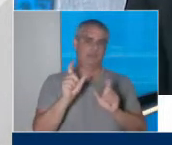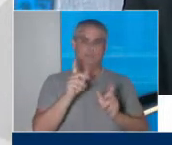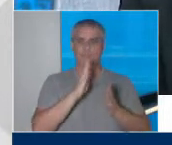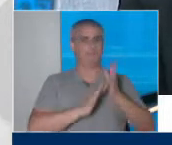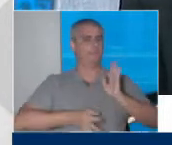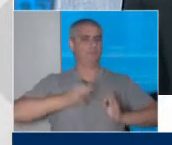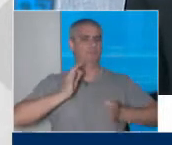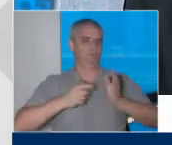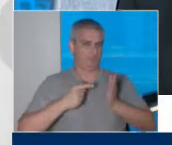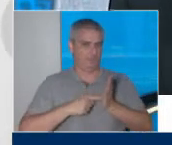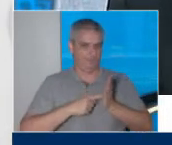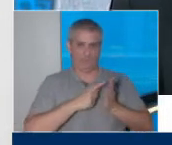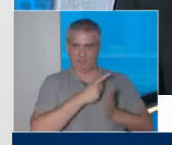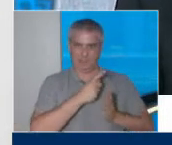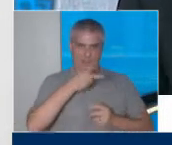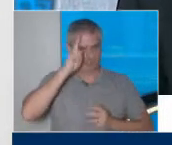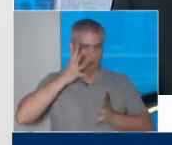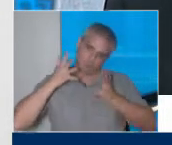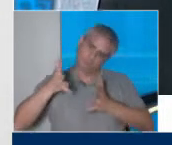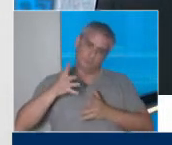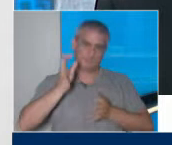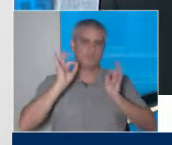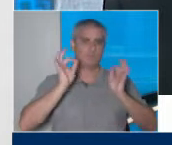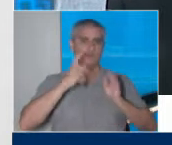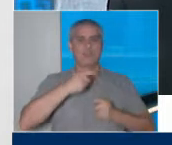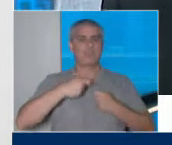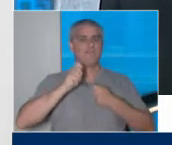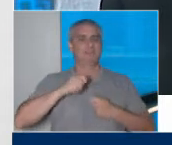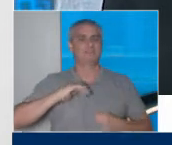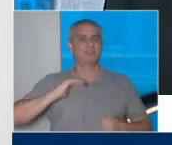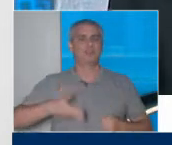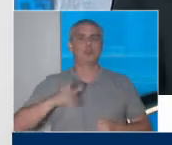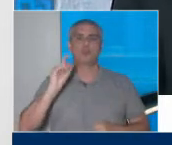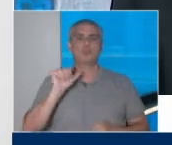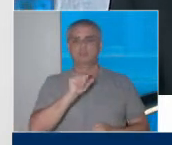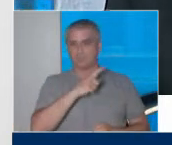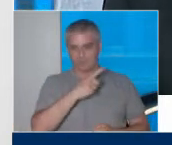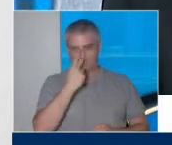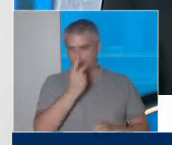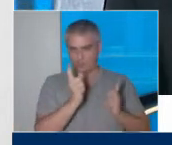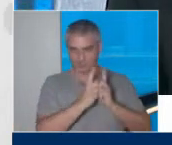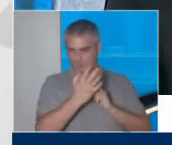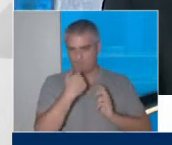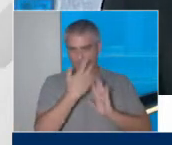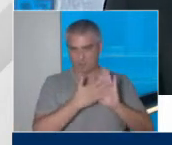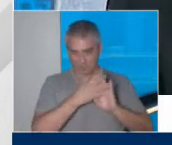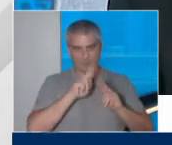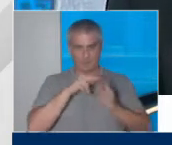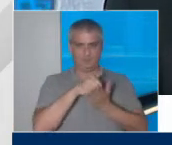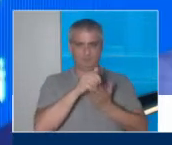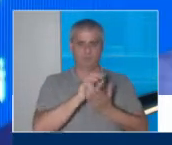מערכת המשפט בעקבות ההתקפות מהליכוד, בעיקר של חבר הכנסת דודי אמסלם. בואי נראה קטע קצר מהדברים שלהם